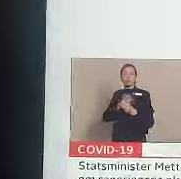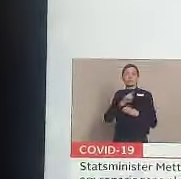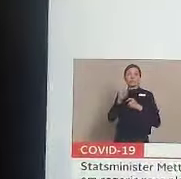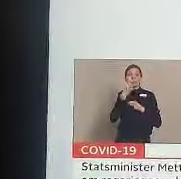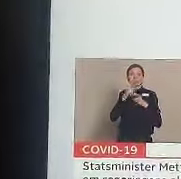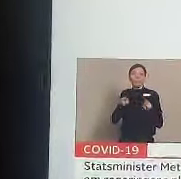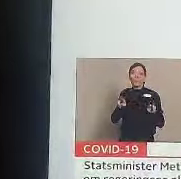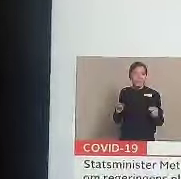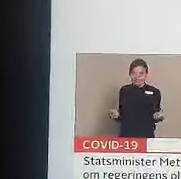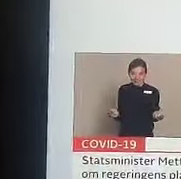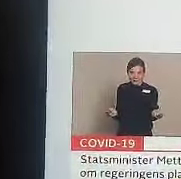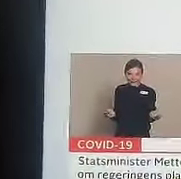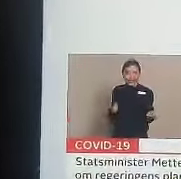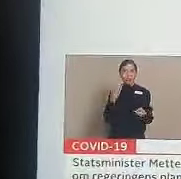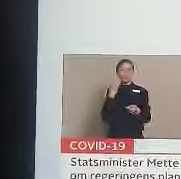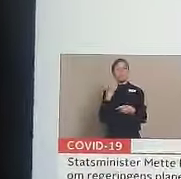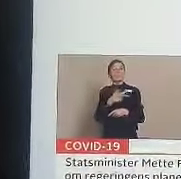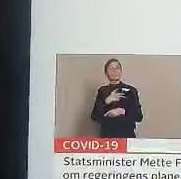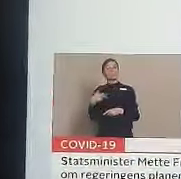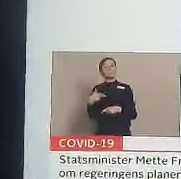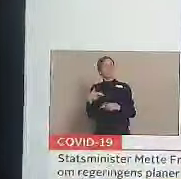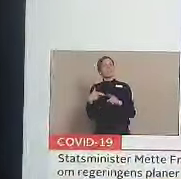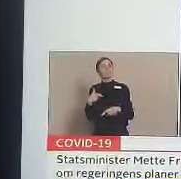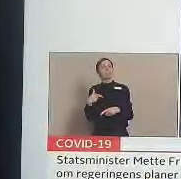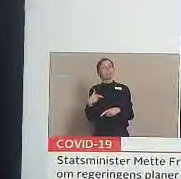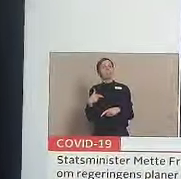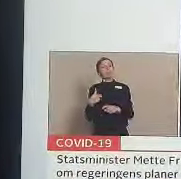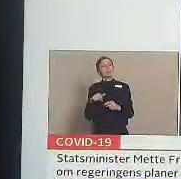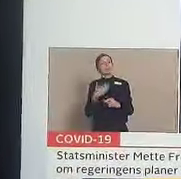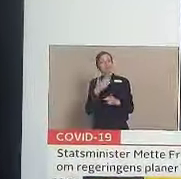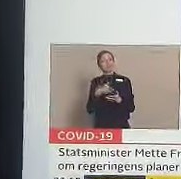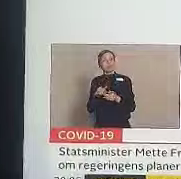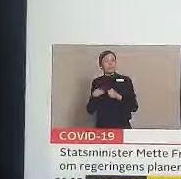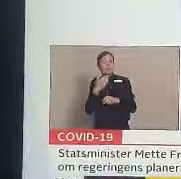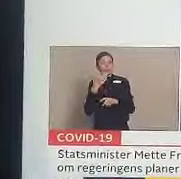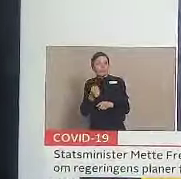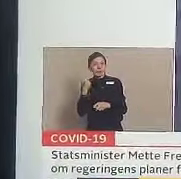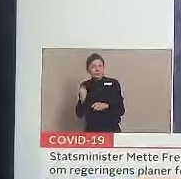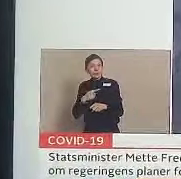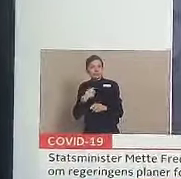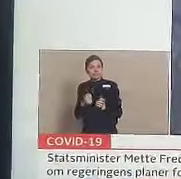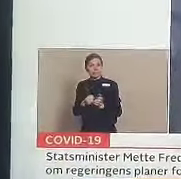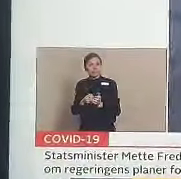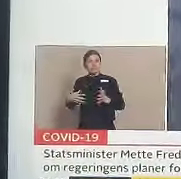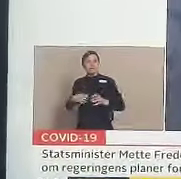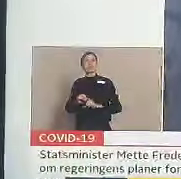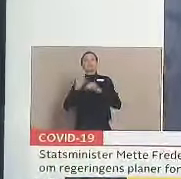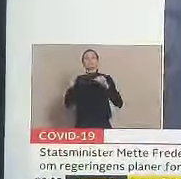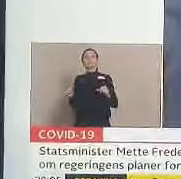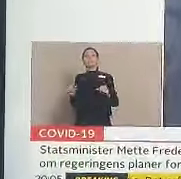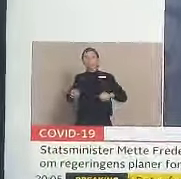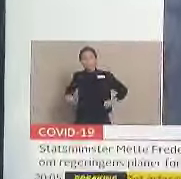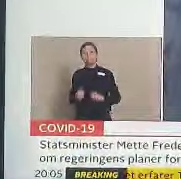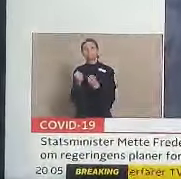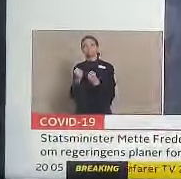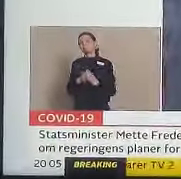نيسان، يعني من المتوقع أن تعود الحياة تدريجيا طبيعية في